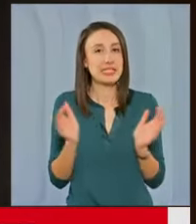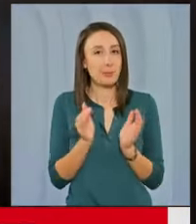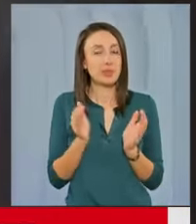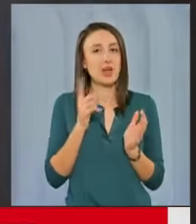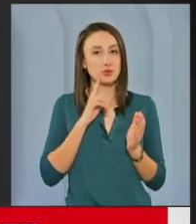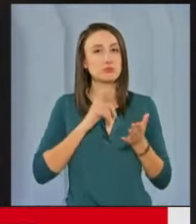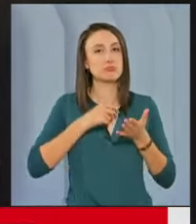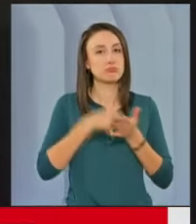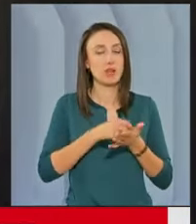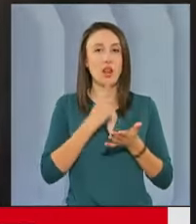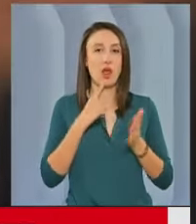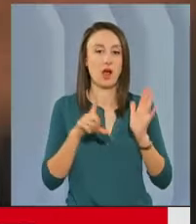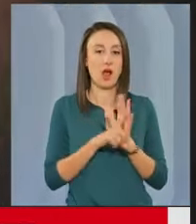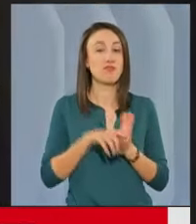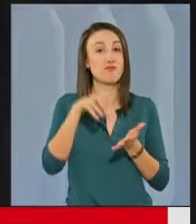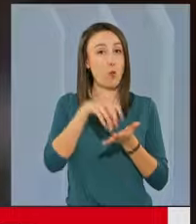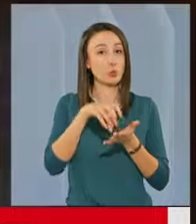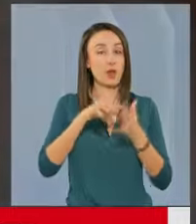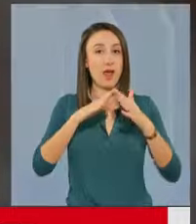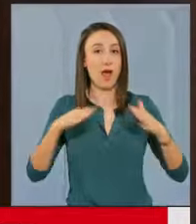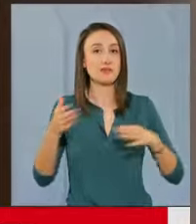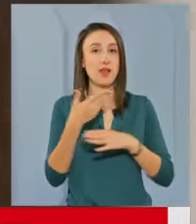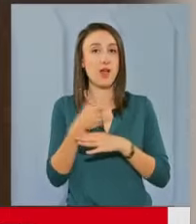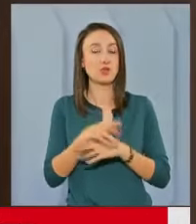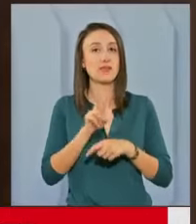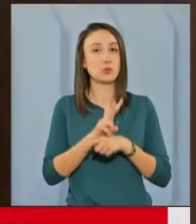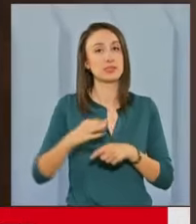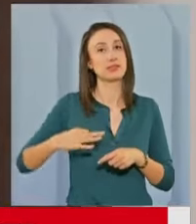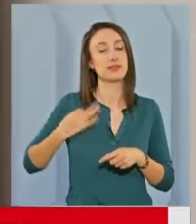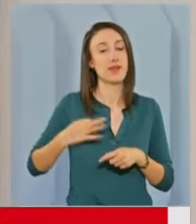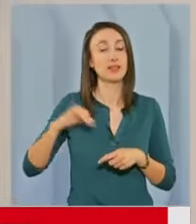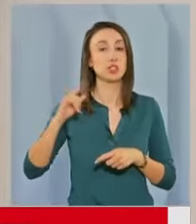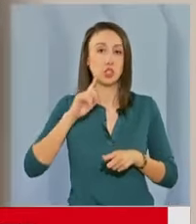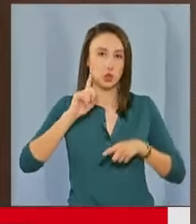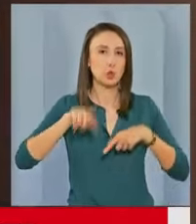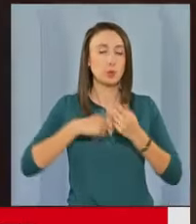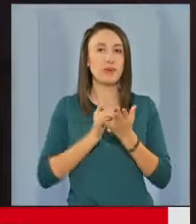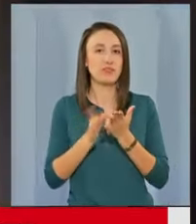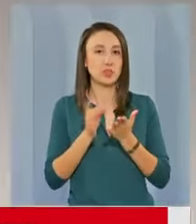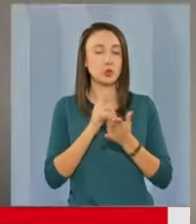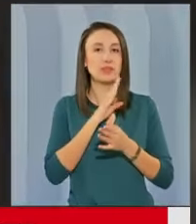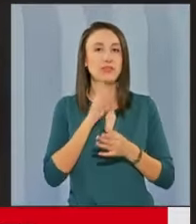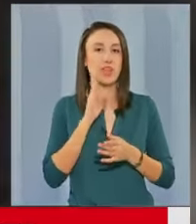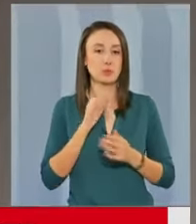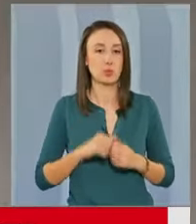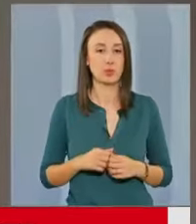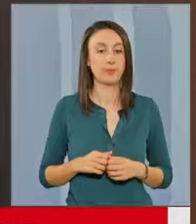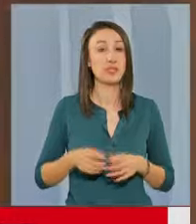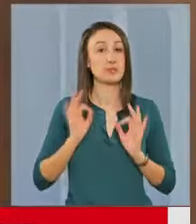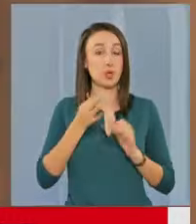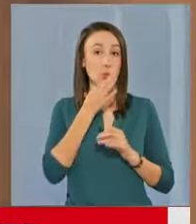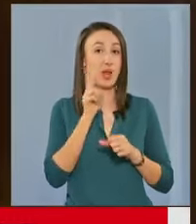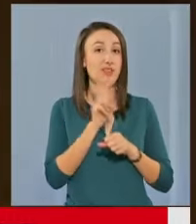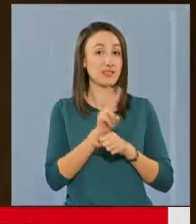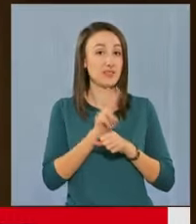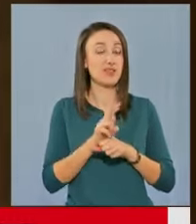fost decontat ilegal din fondurile Casei Naționale de Asigurări de Sănătate și ulterior vândut pe Facebook. Specialiștii